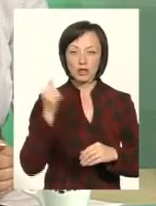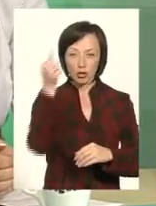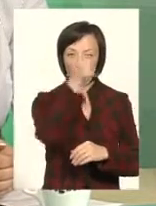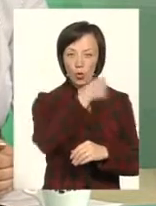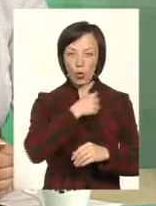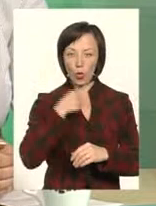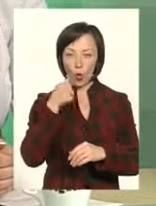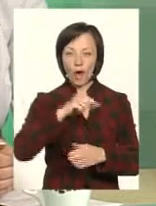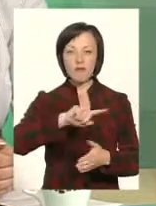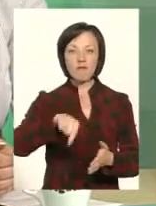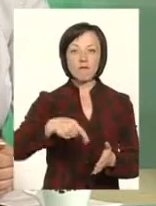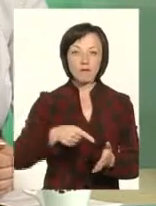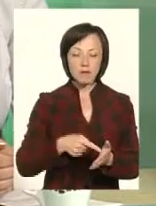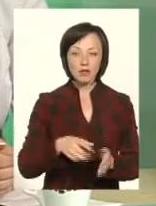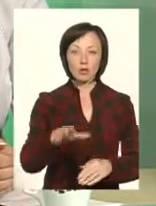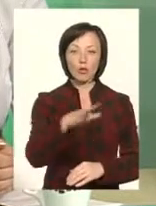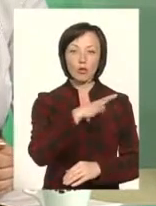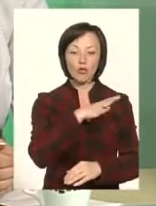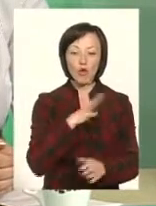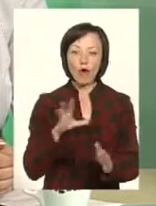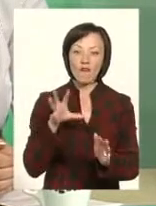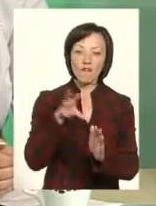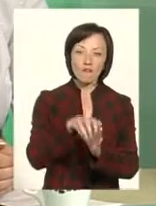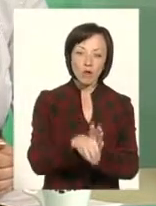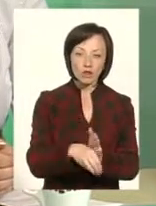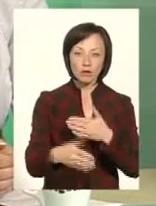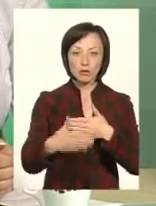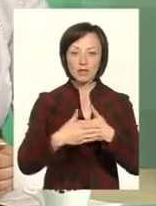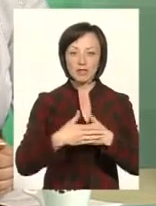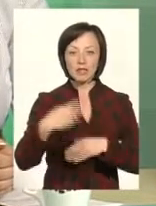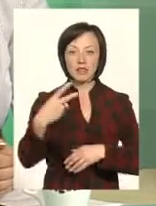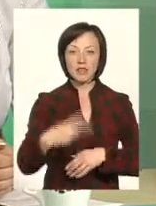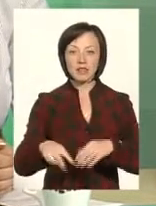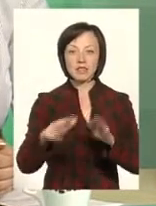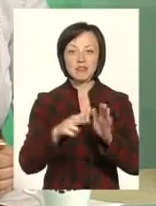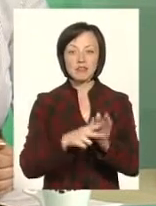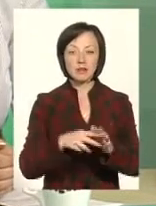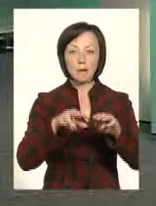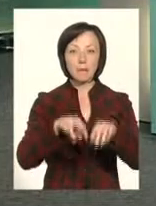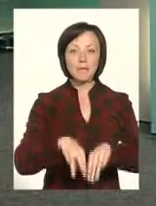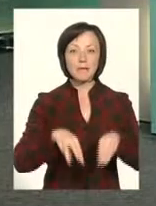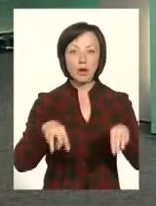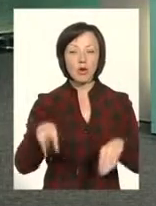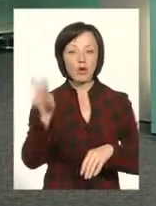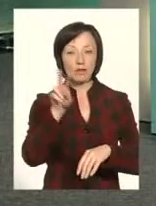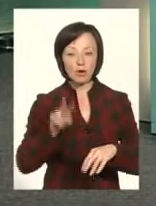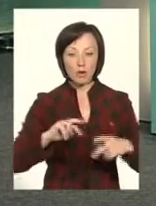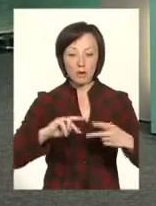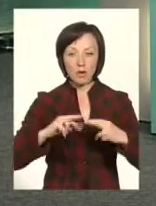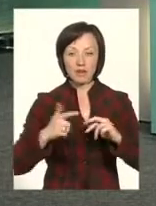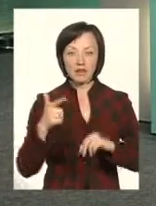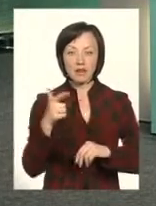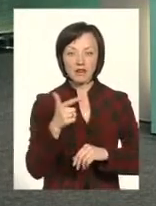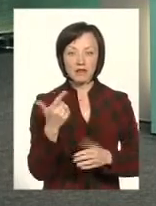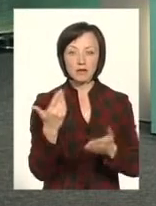року в місто було вложено близько 28 мільйонів доларів. Тобто, якщо перевести в гривні,